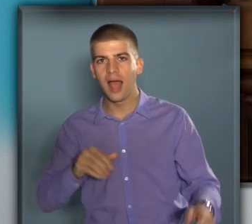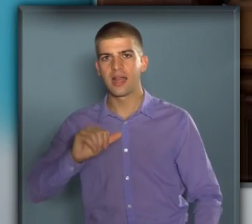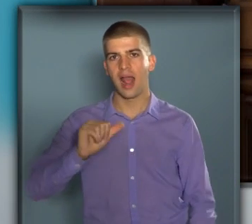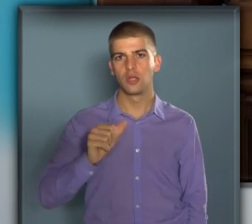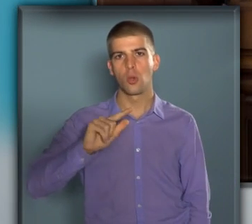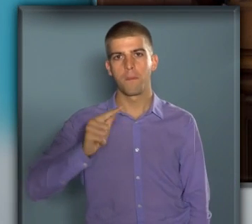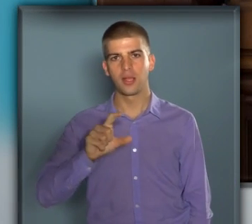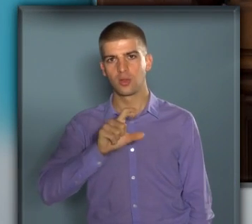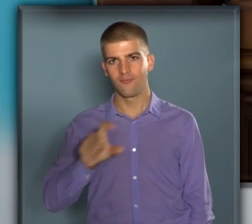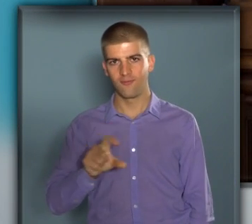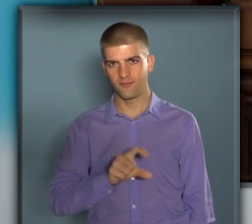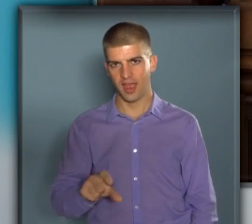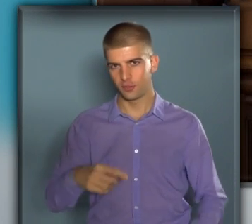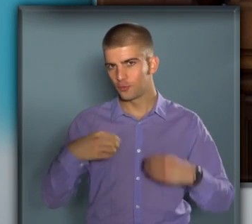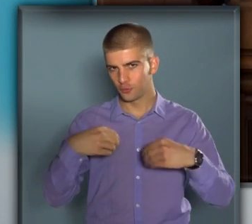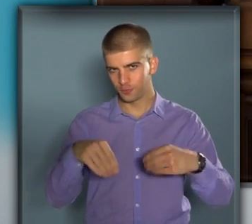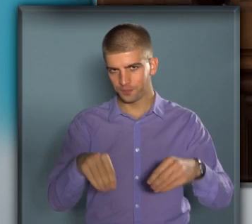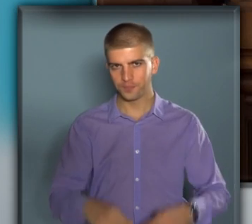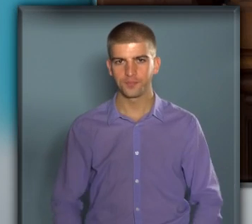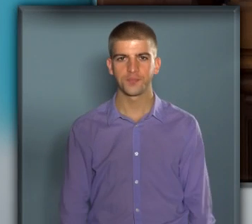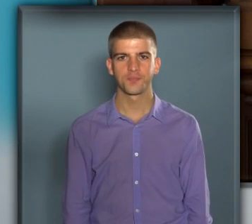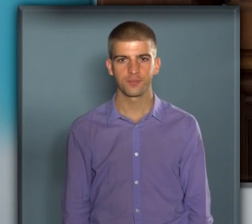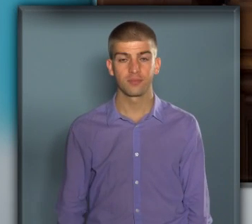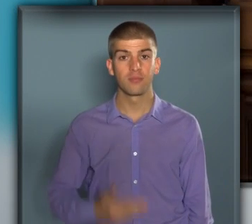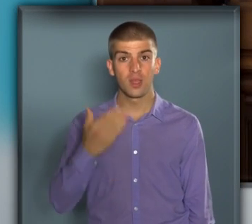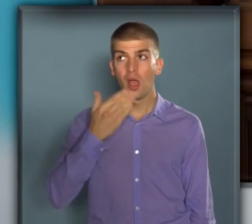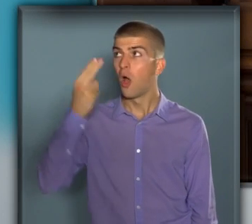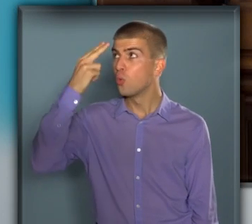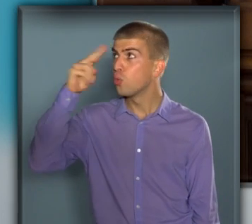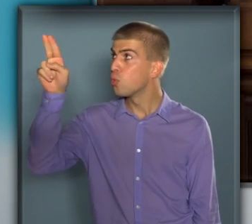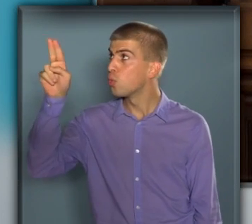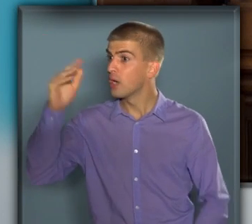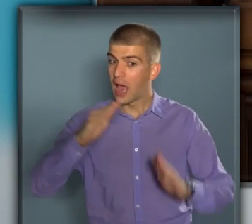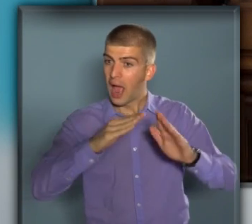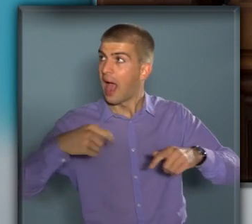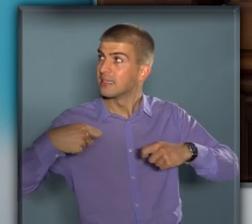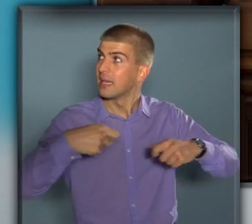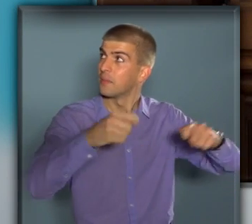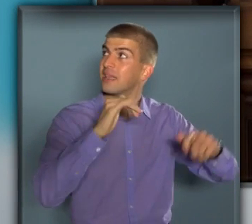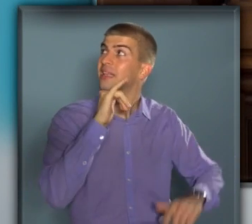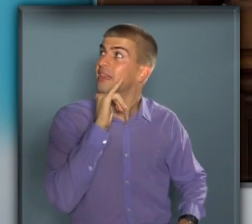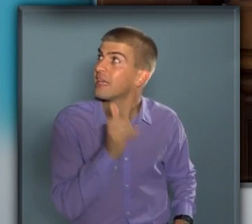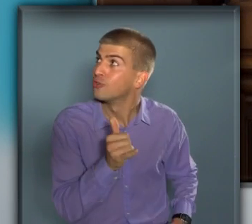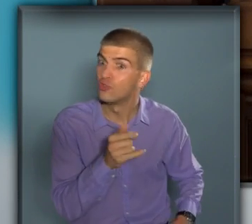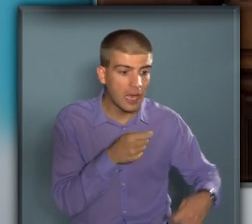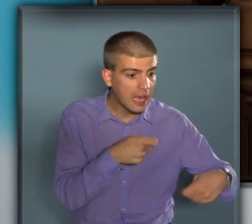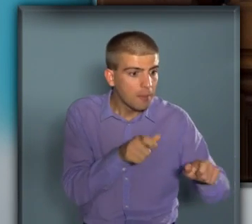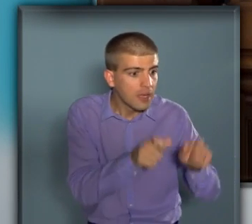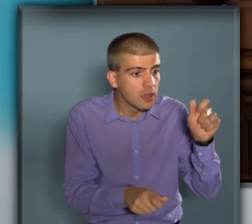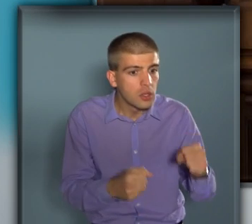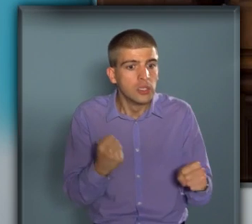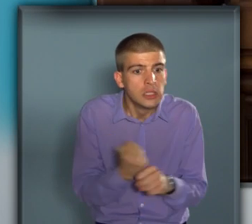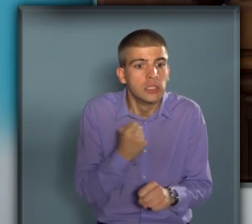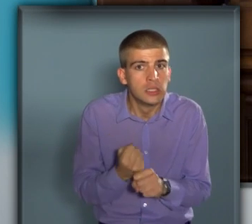második verse így szól. Ha az Úr nem építi a házat, hiába fáradoznak az